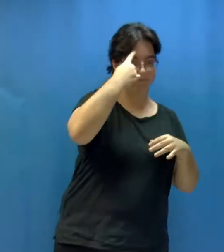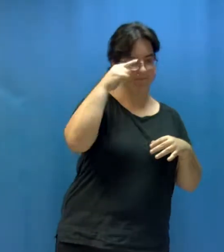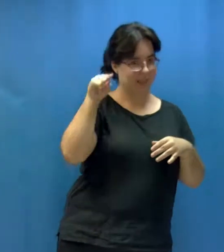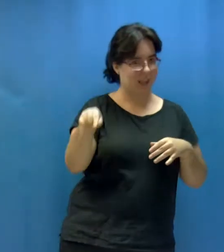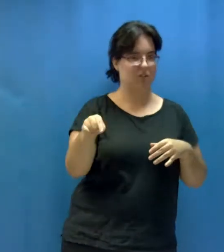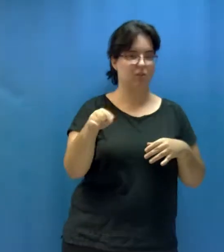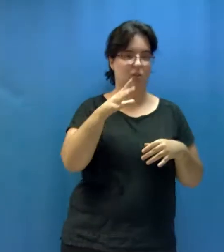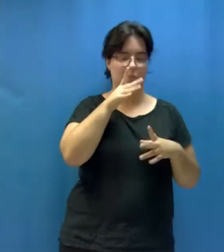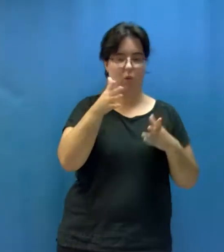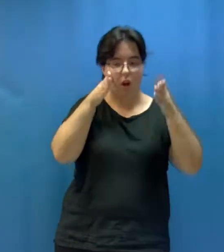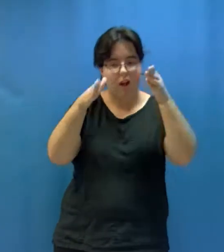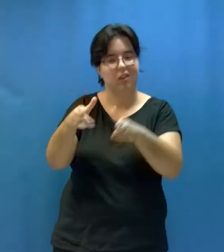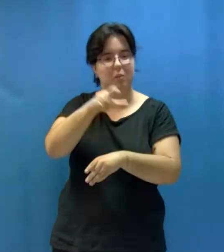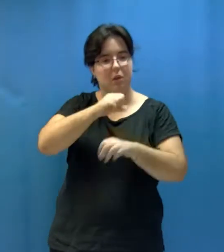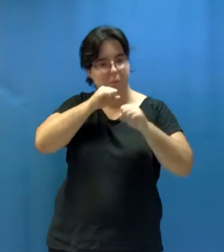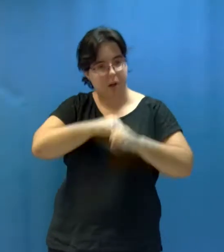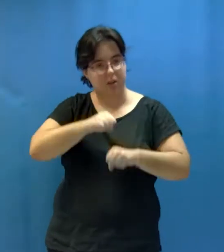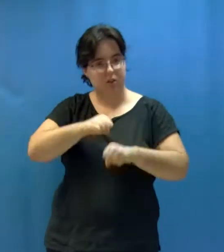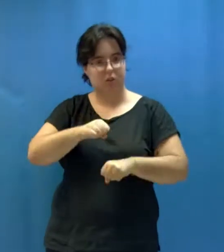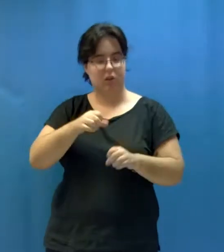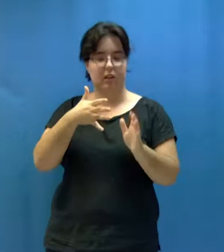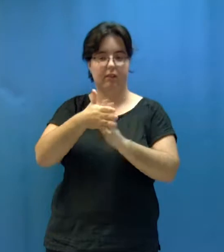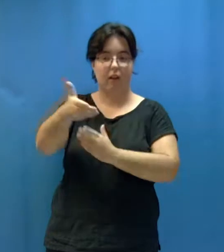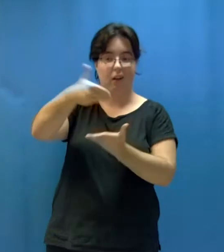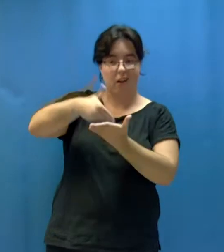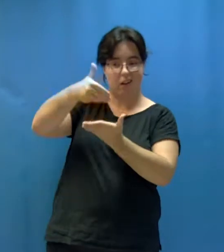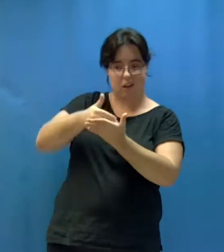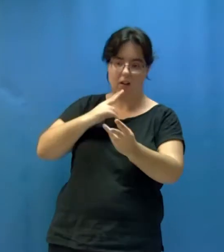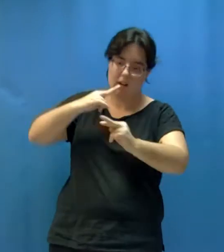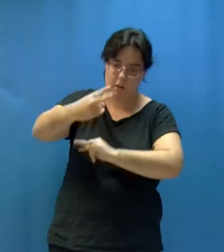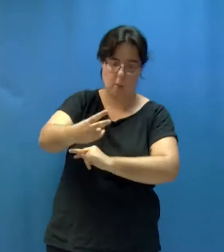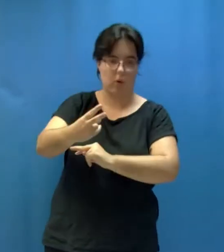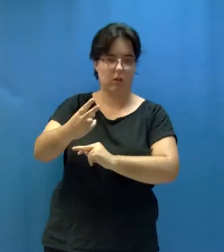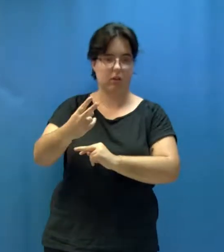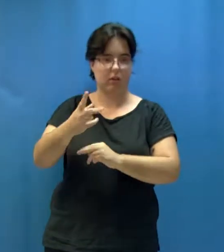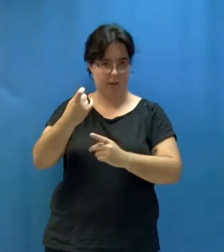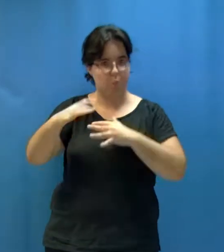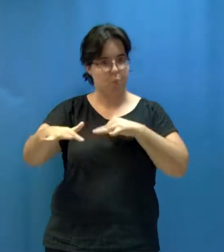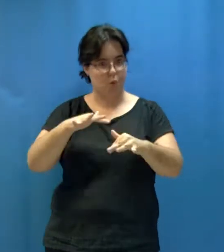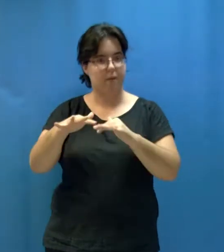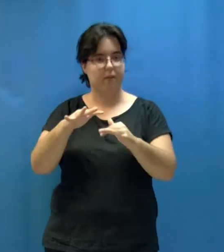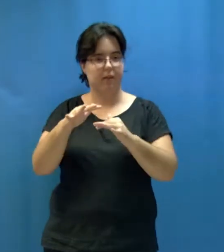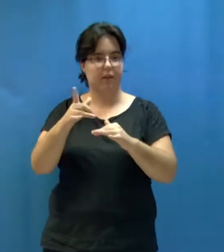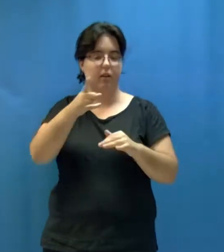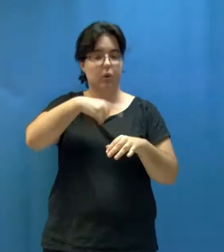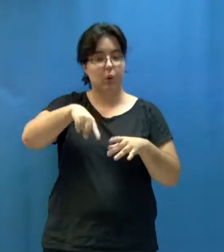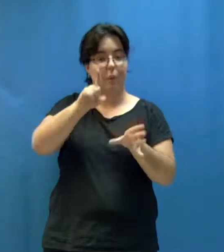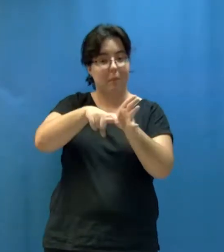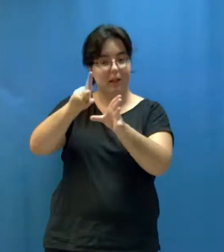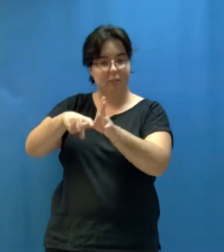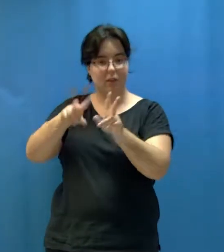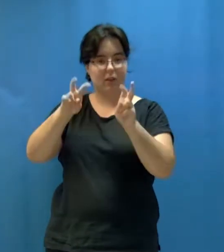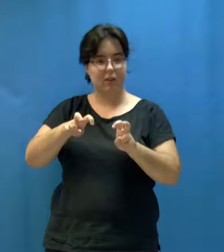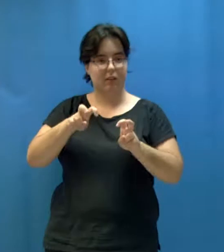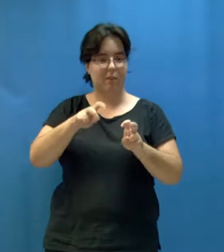les persones majors, donant resposta a les demandes d'aquest sector. Considerem la promoció de la participació social de les persones